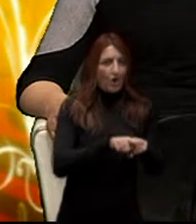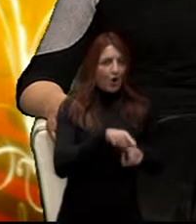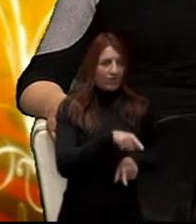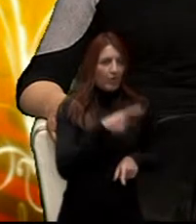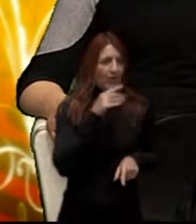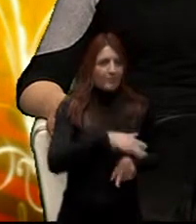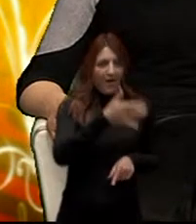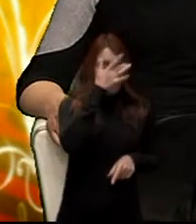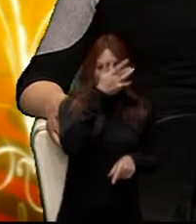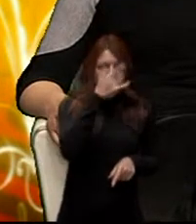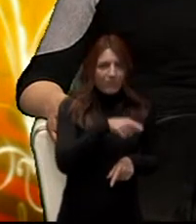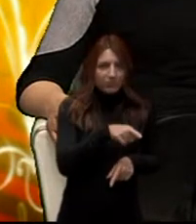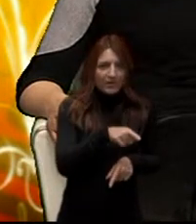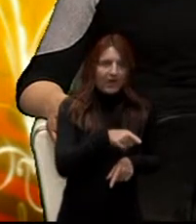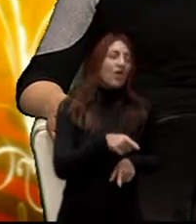ili nekim drugim